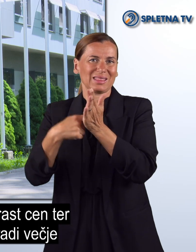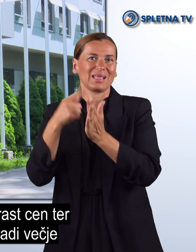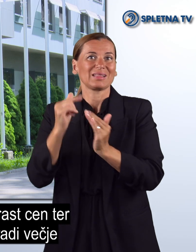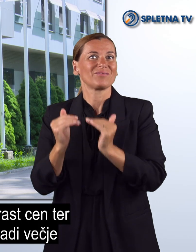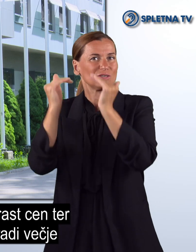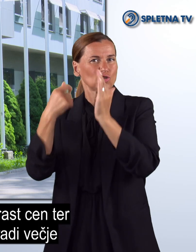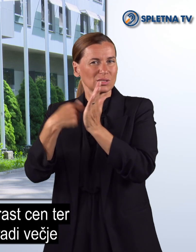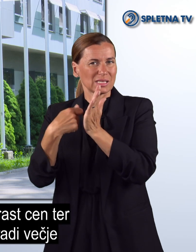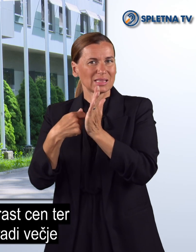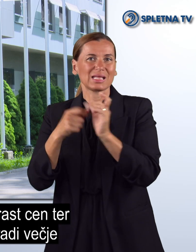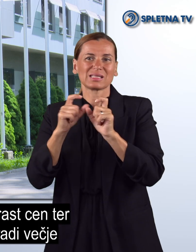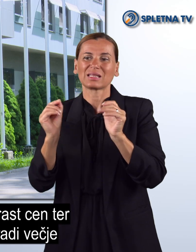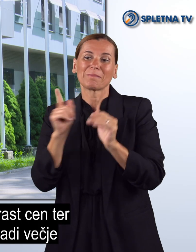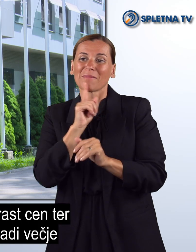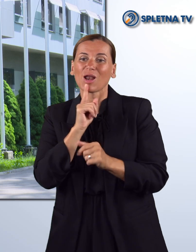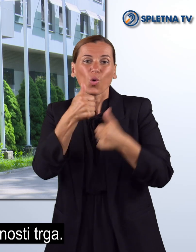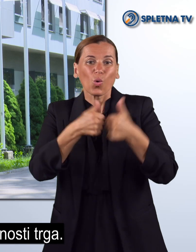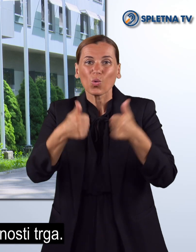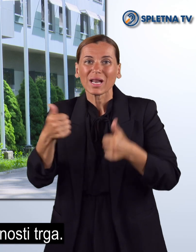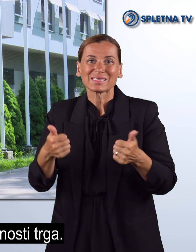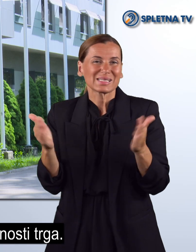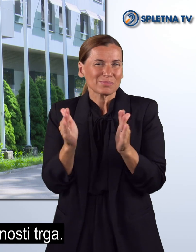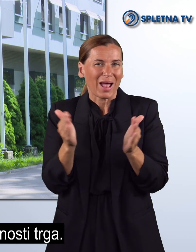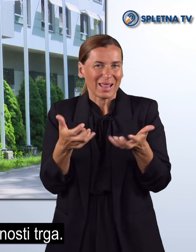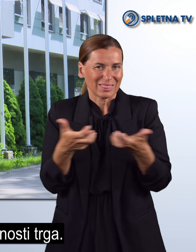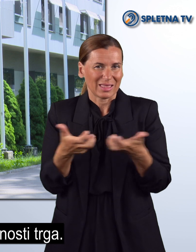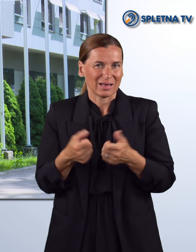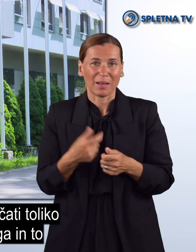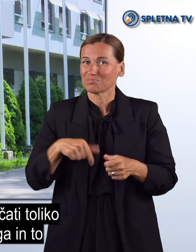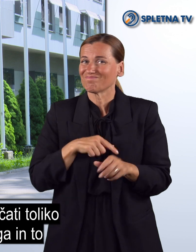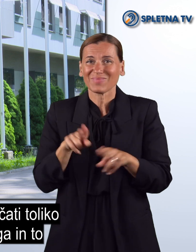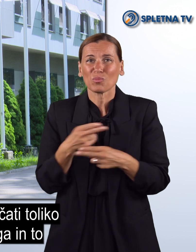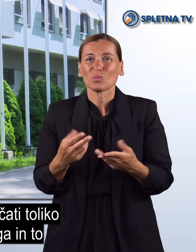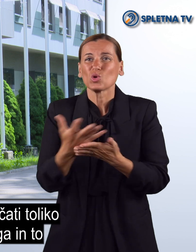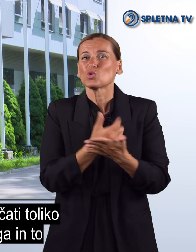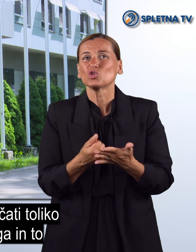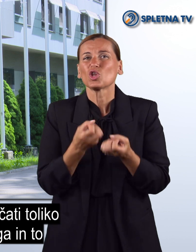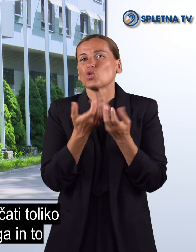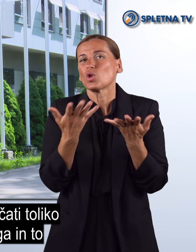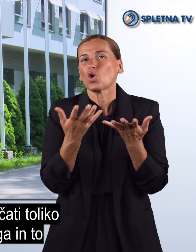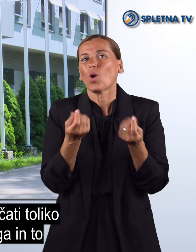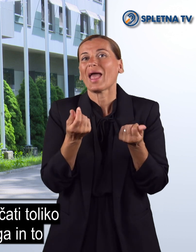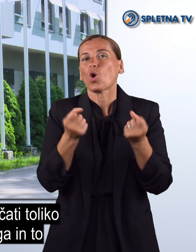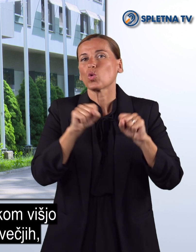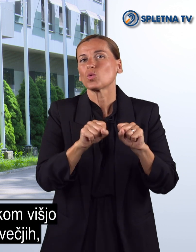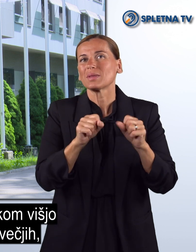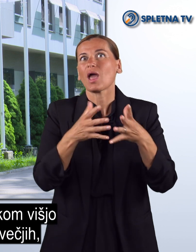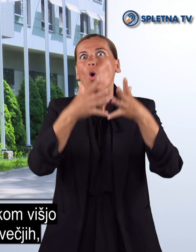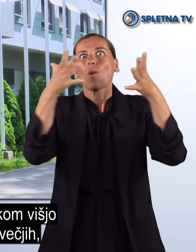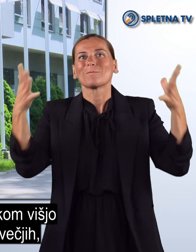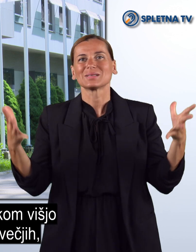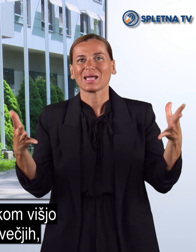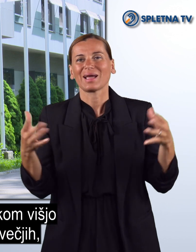višjo raven cen zaradi manjše konkurence, majhnosti trga. Ne moramo izkoriščati toliko ekonomije obsega in to